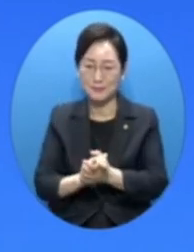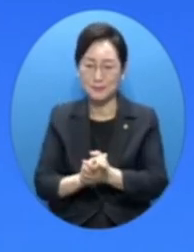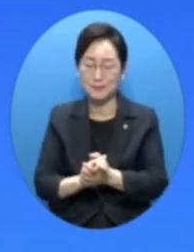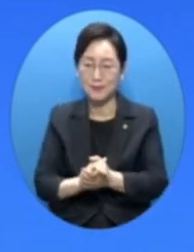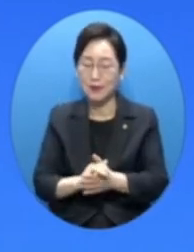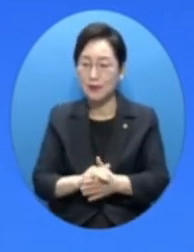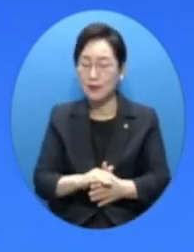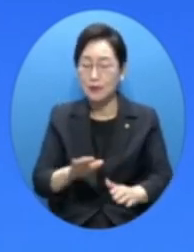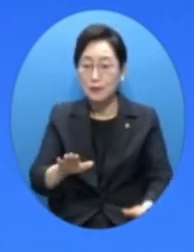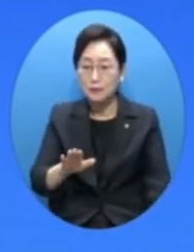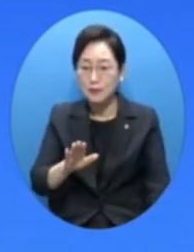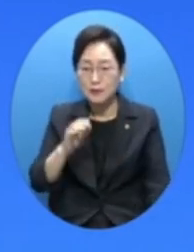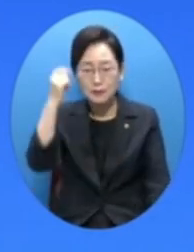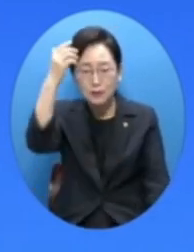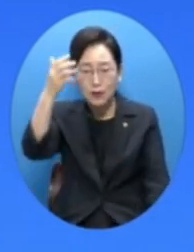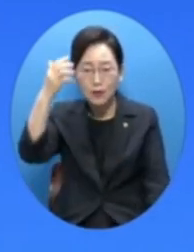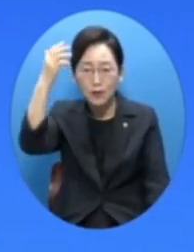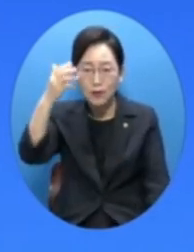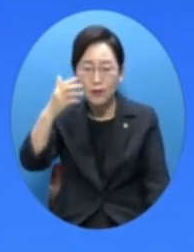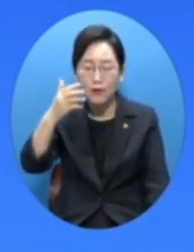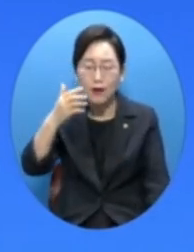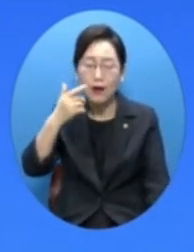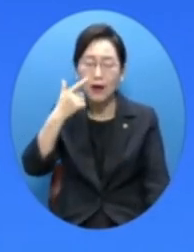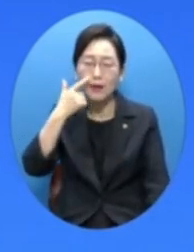저에게는 영적인 아버지요 스승이요